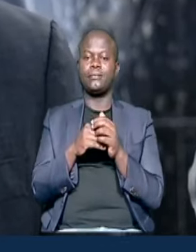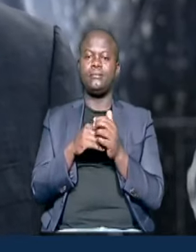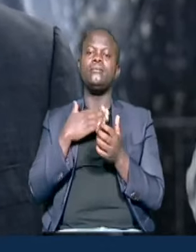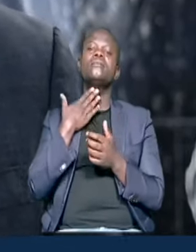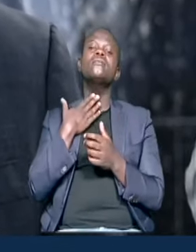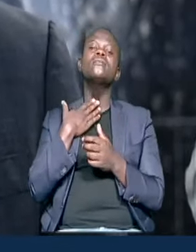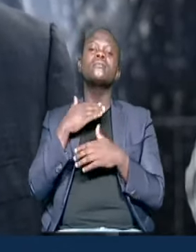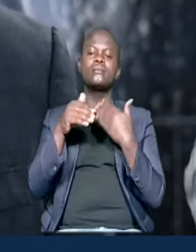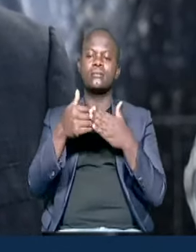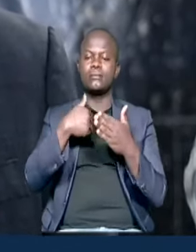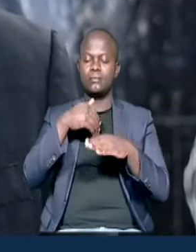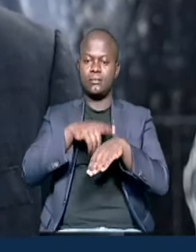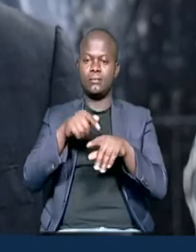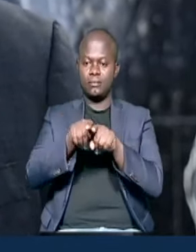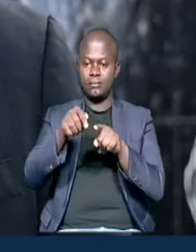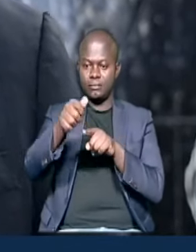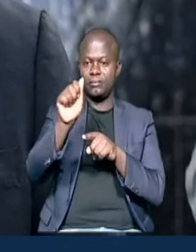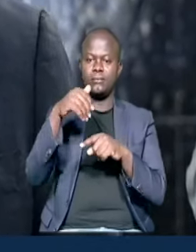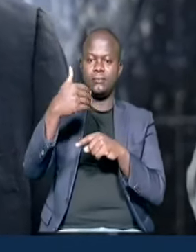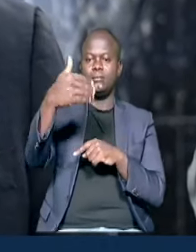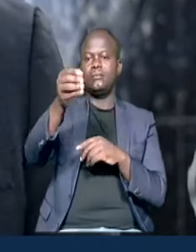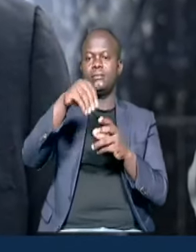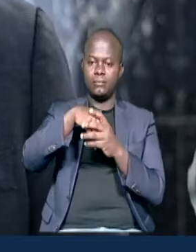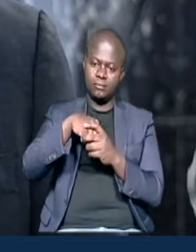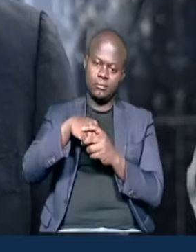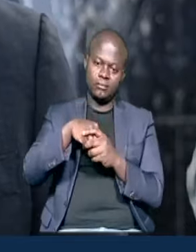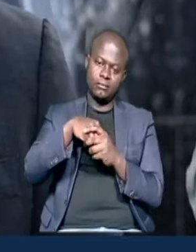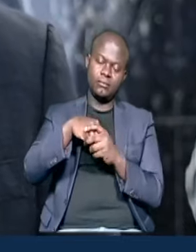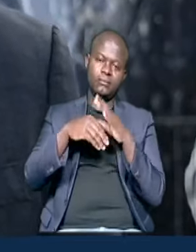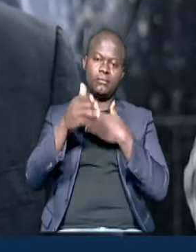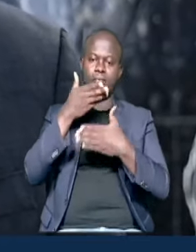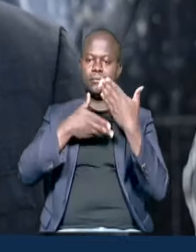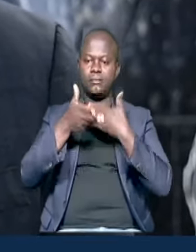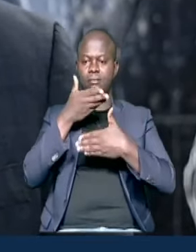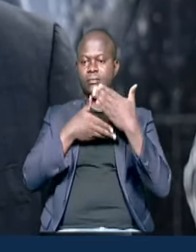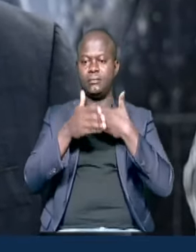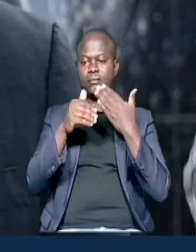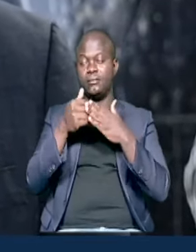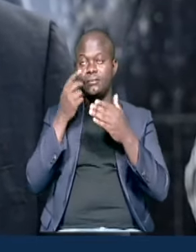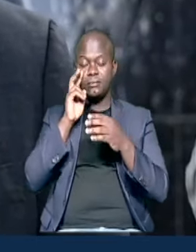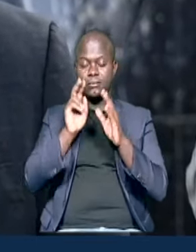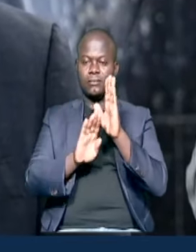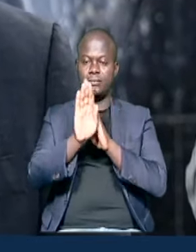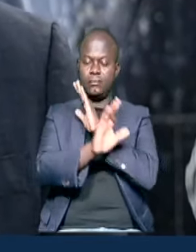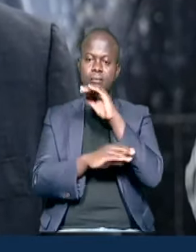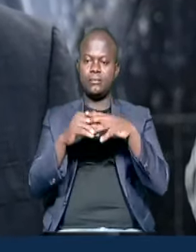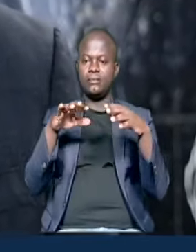bifuza kugira umwanya nk'uyu nguyu nyine wo guhoramo bakaganira bakareba iterambere ry'igihugu aho